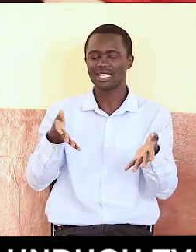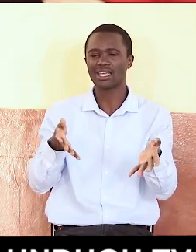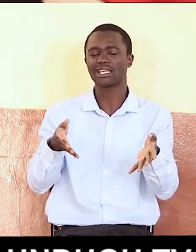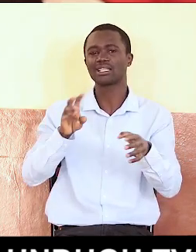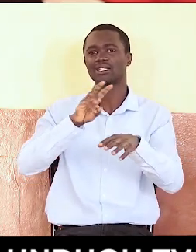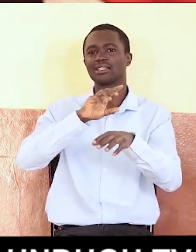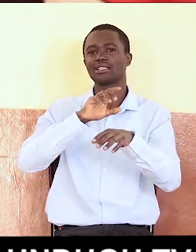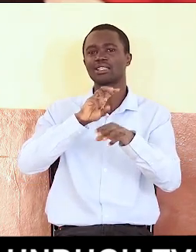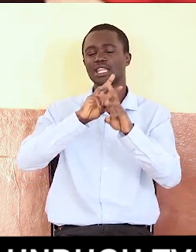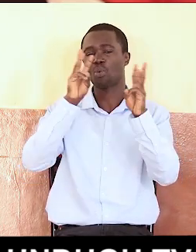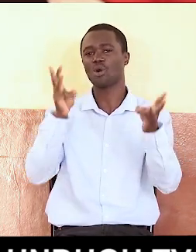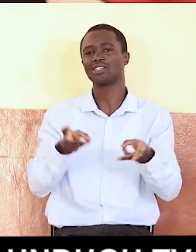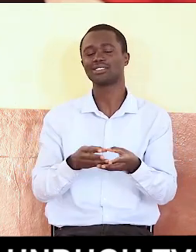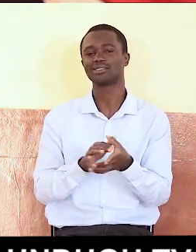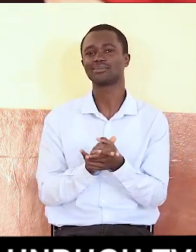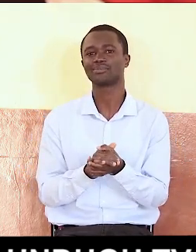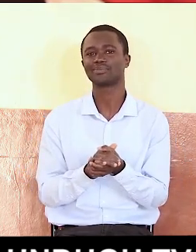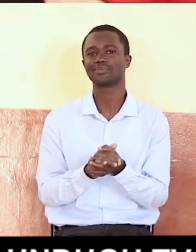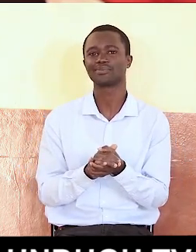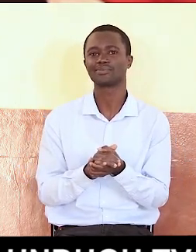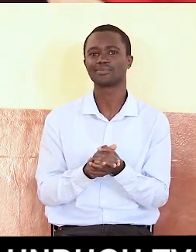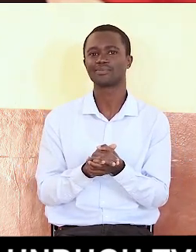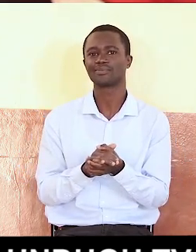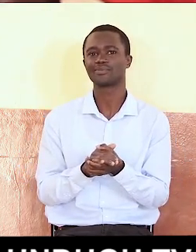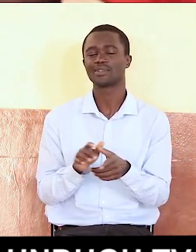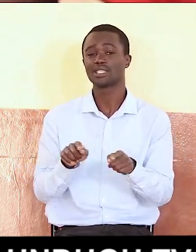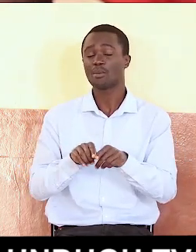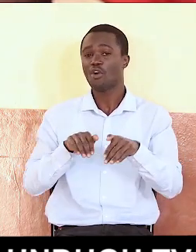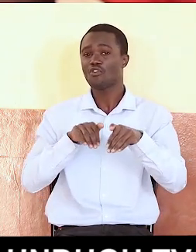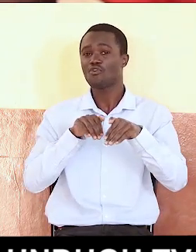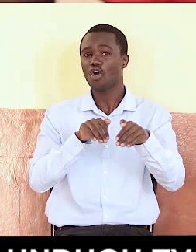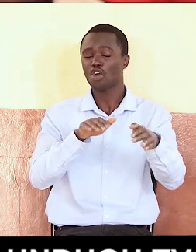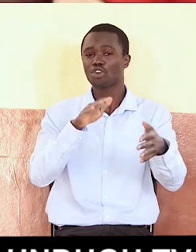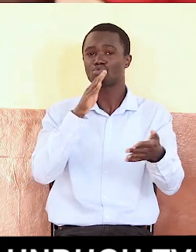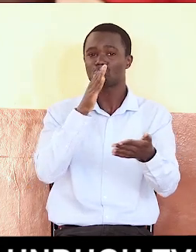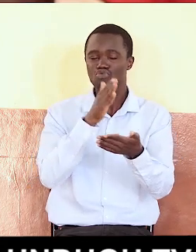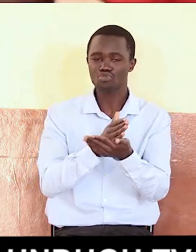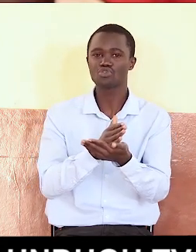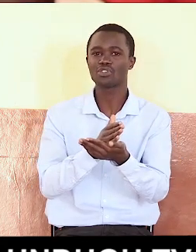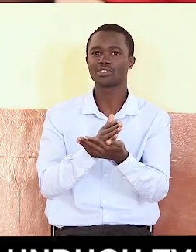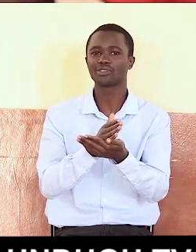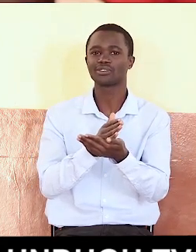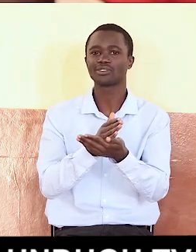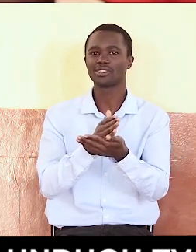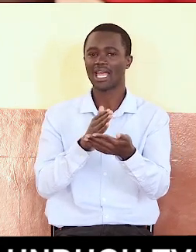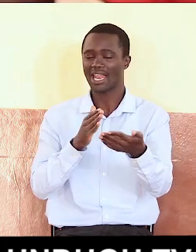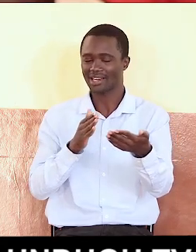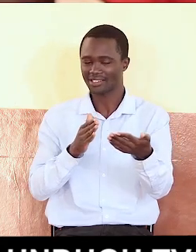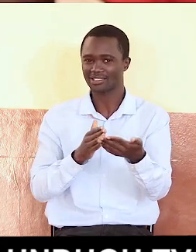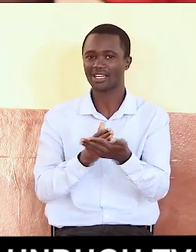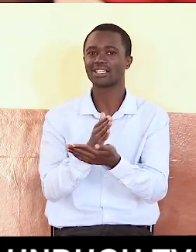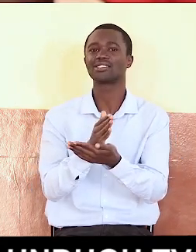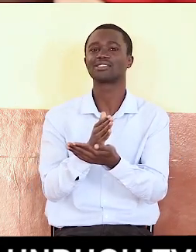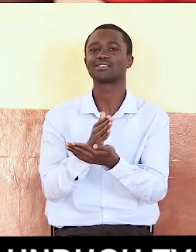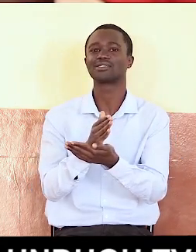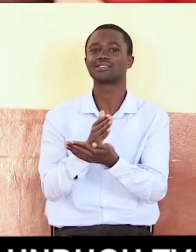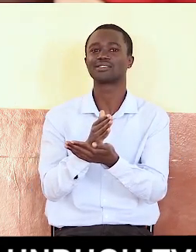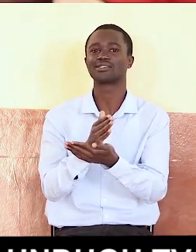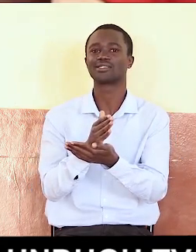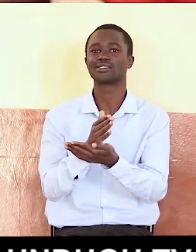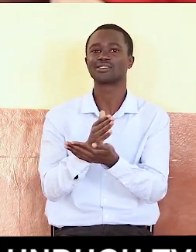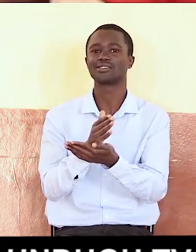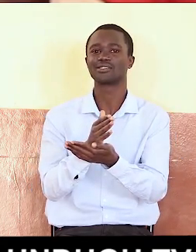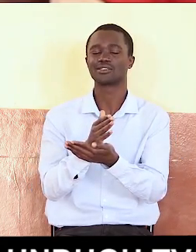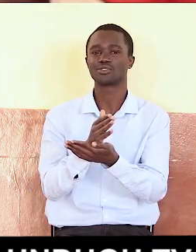duniani. Lakini ufuate ukweli na utende haki mbele ya macho